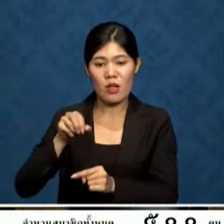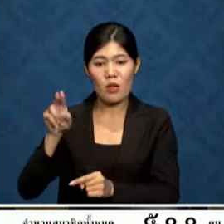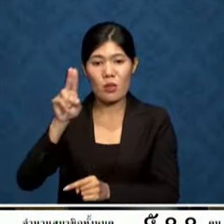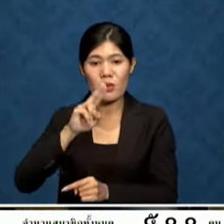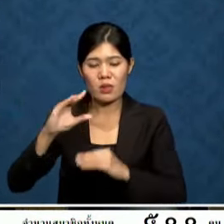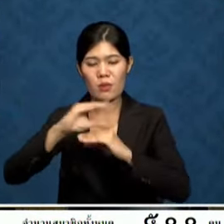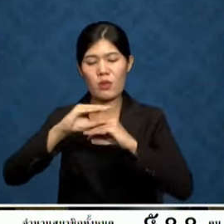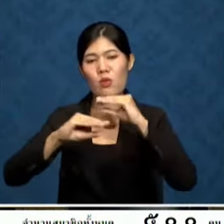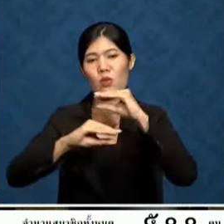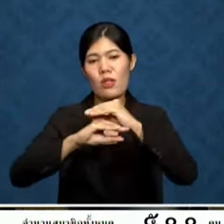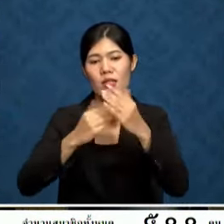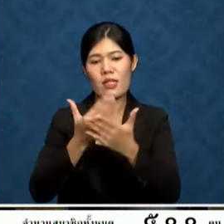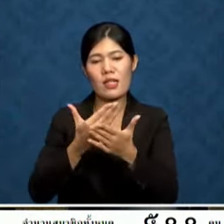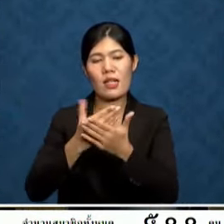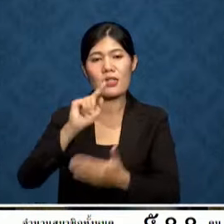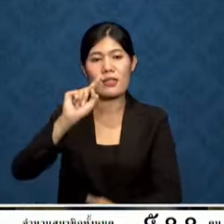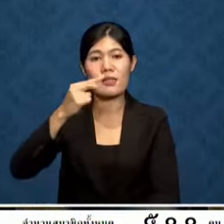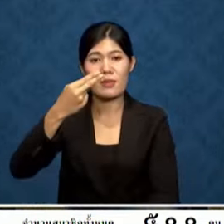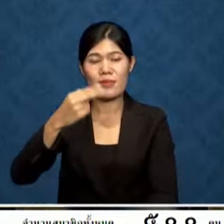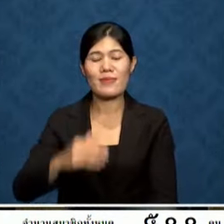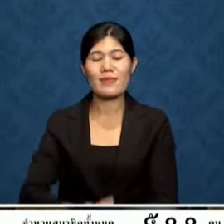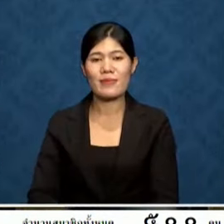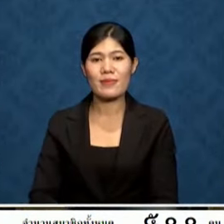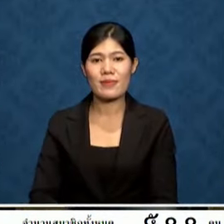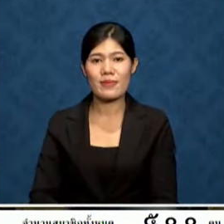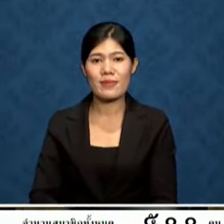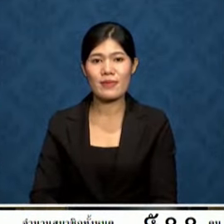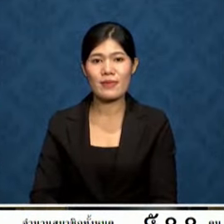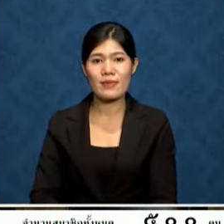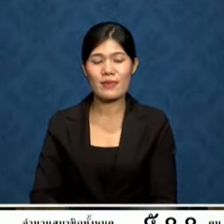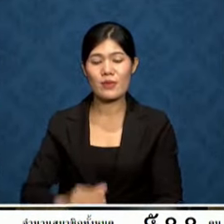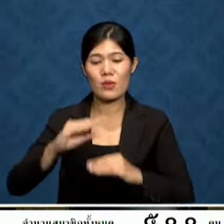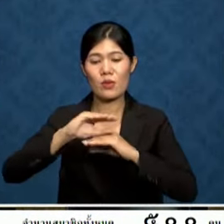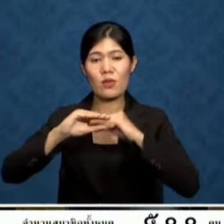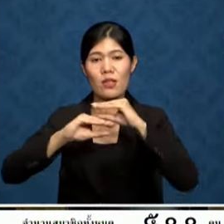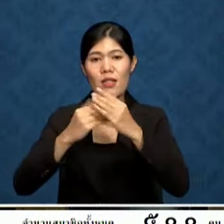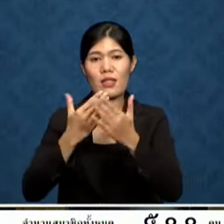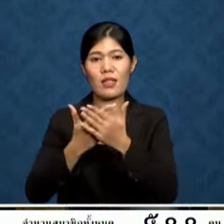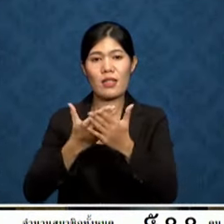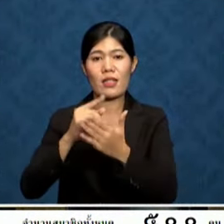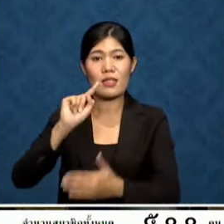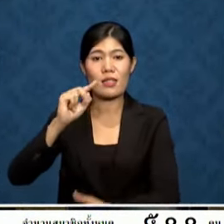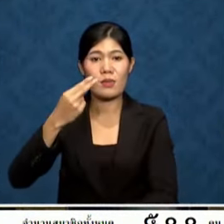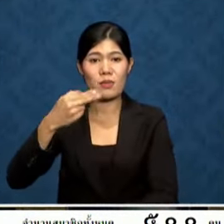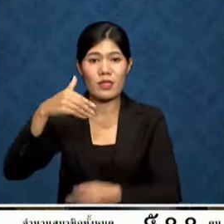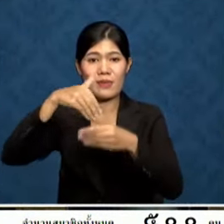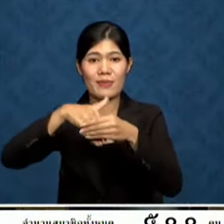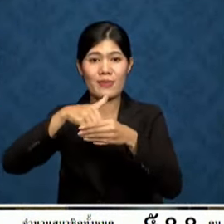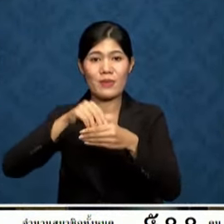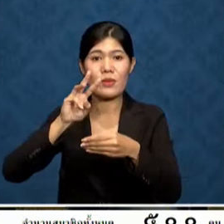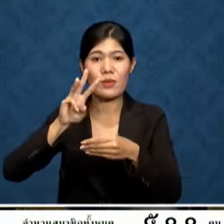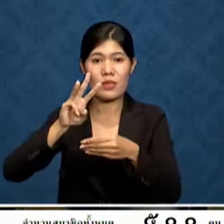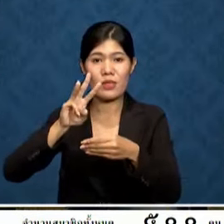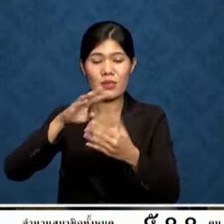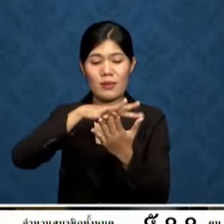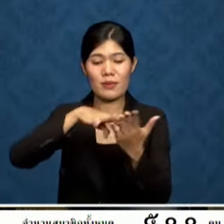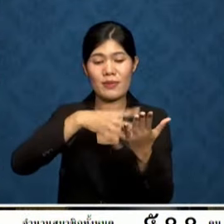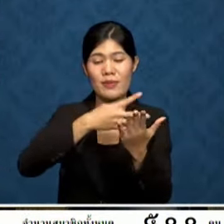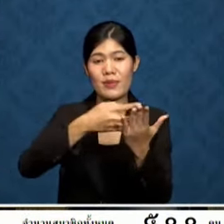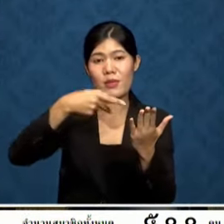walletสักเล็กน้อยนะครับสำหรับโครงการDigital walletที่ปรากฏล่องรอยอยู่ในร่างพระ